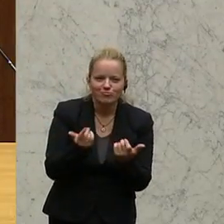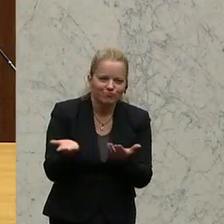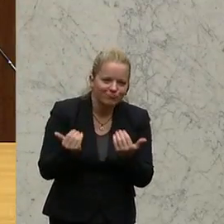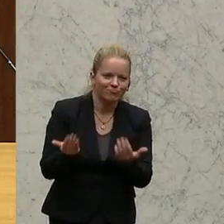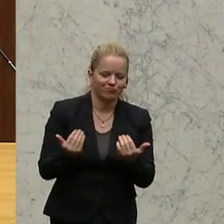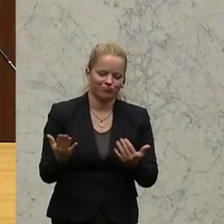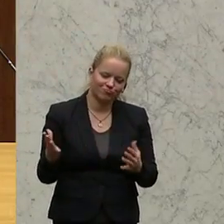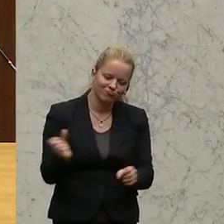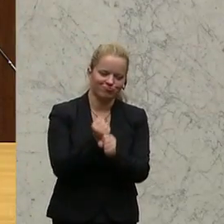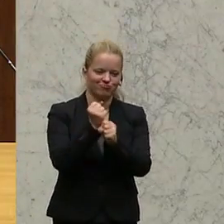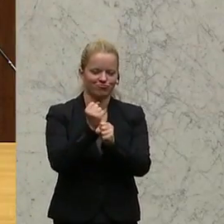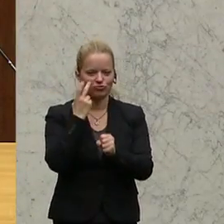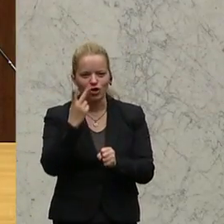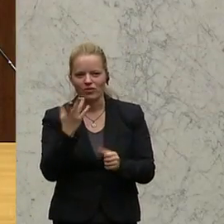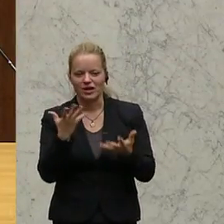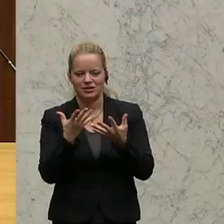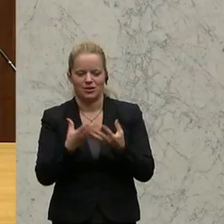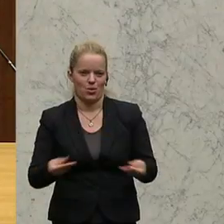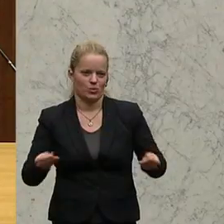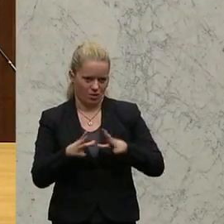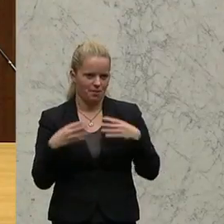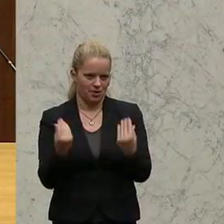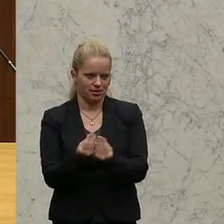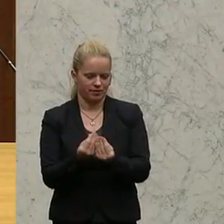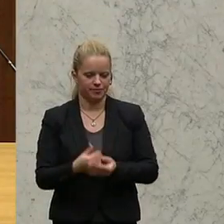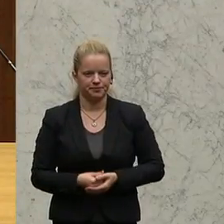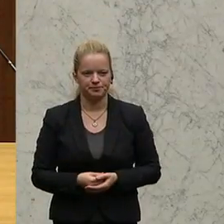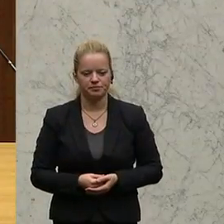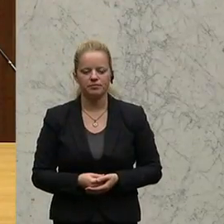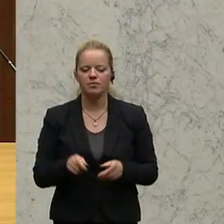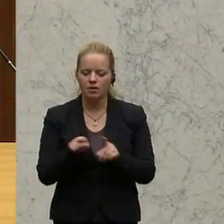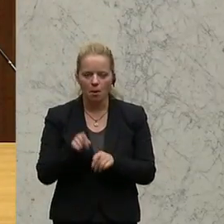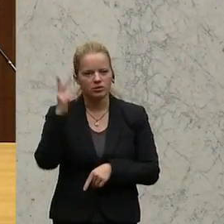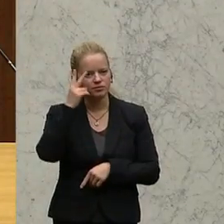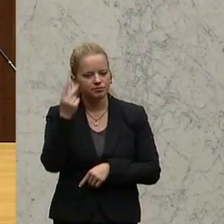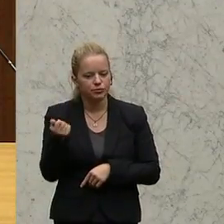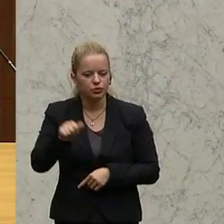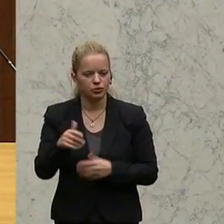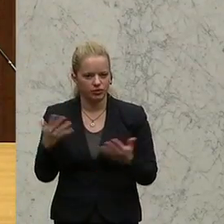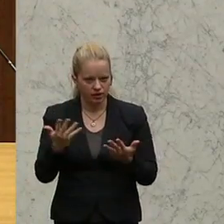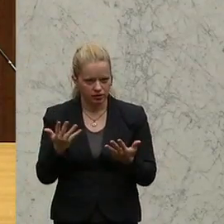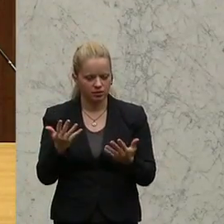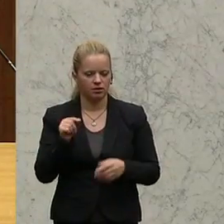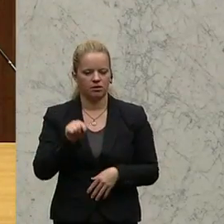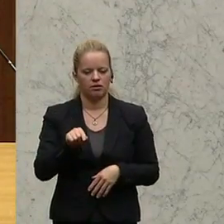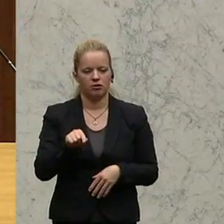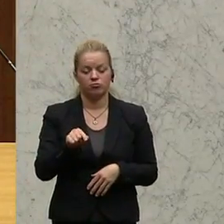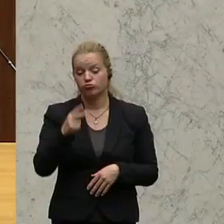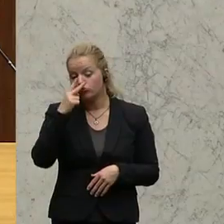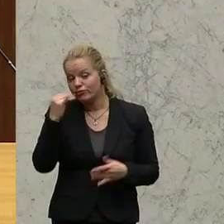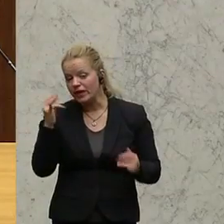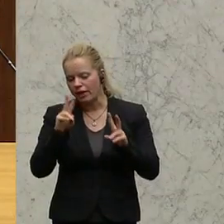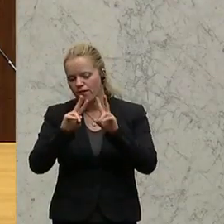gemeinsam für eine Lösung dann sein kann. Aber selbstverständlich auch das Thema Verankerung von Anreizmechanismen